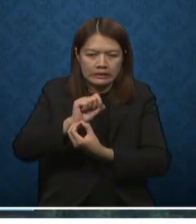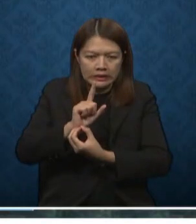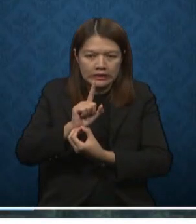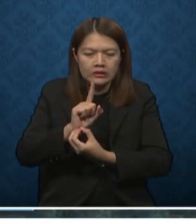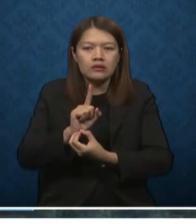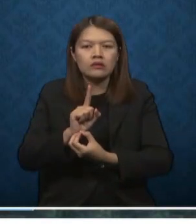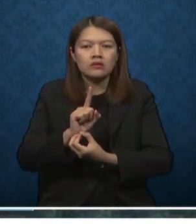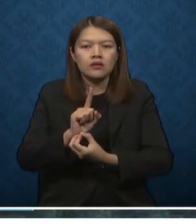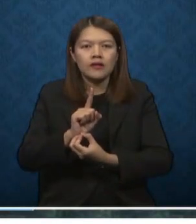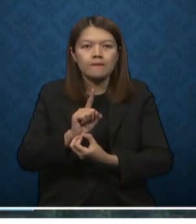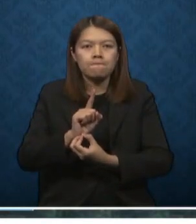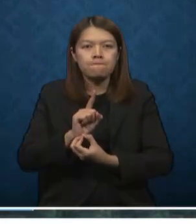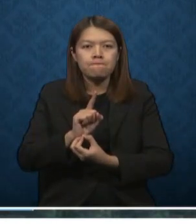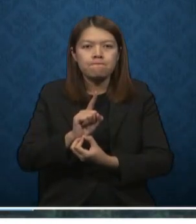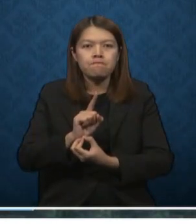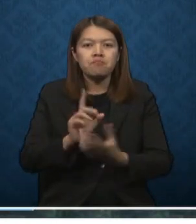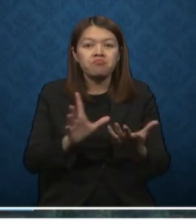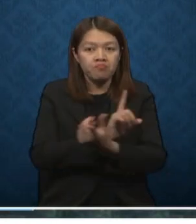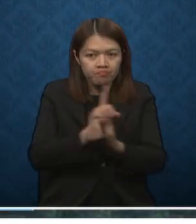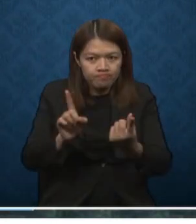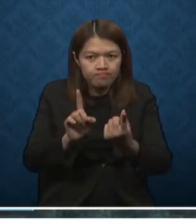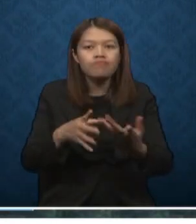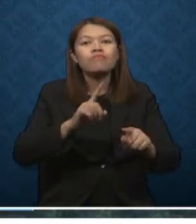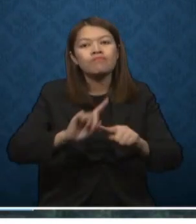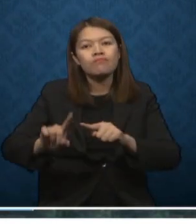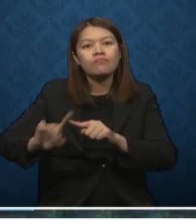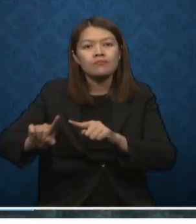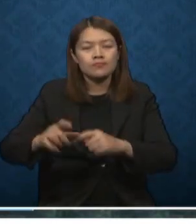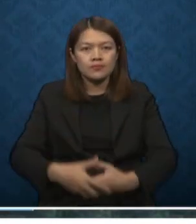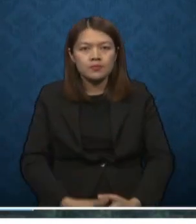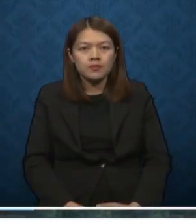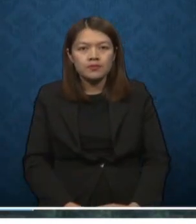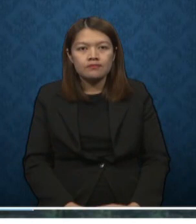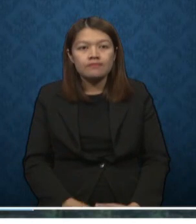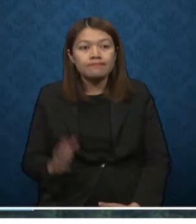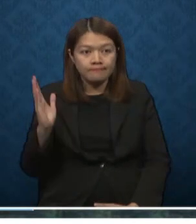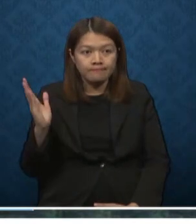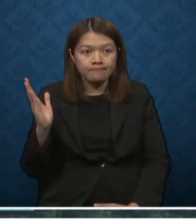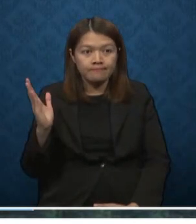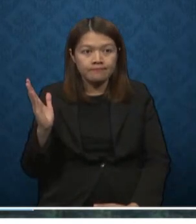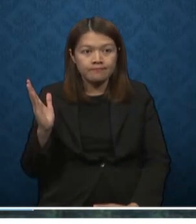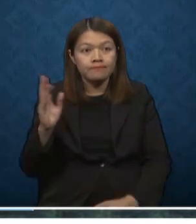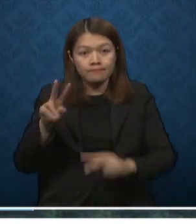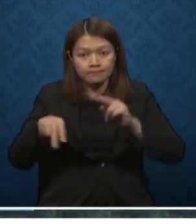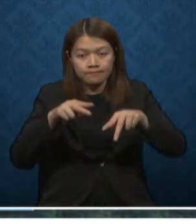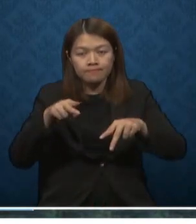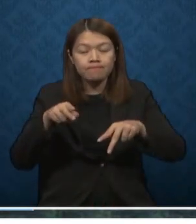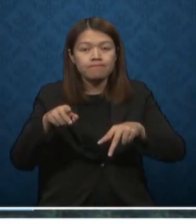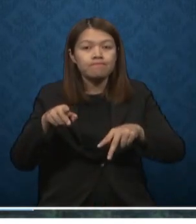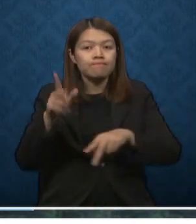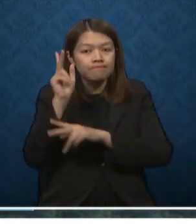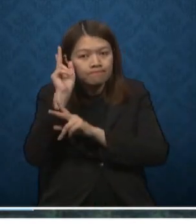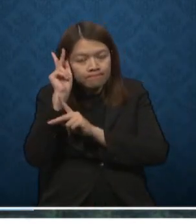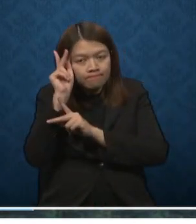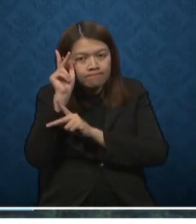ทางด้านสังคมต่างๆตัวนี้ตอนนี้ต่อไปเลยครับเรื่องการกำกับดูแลสื่อออนไลน์ก็เป็นกระบวน